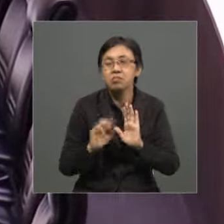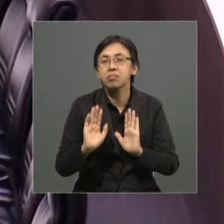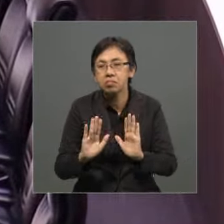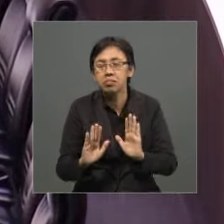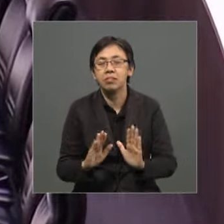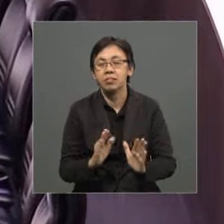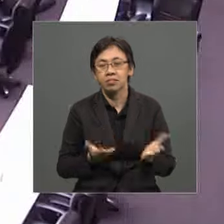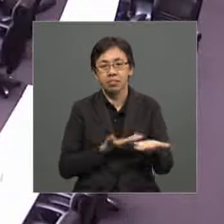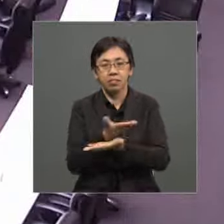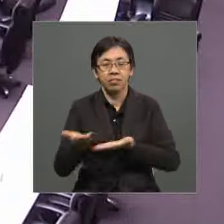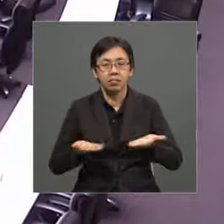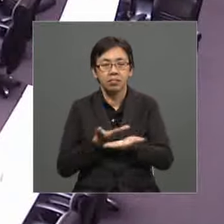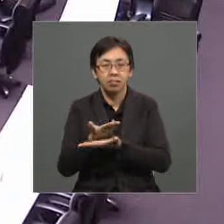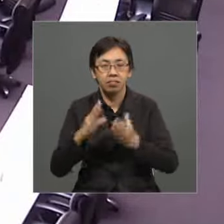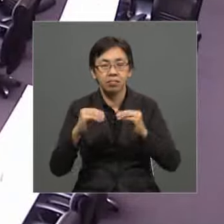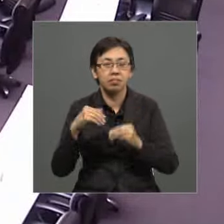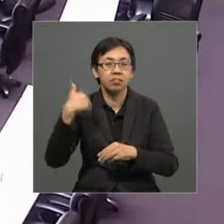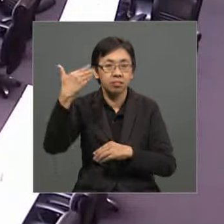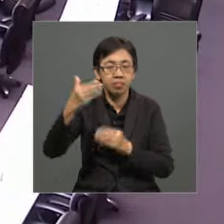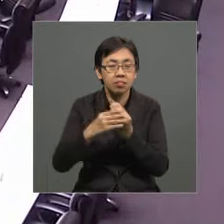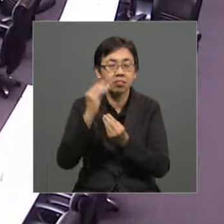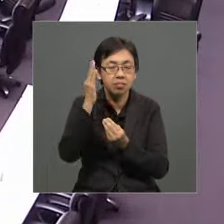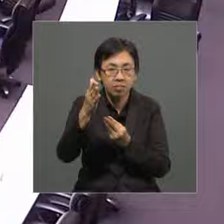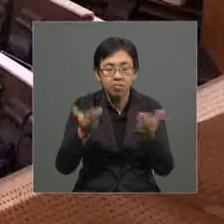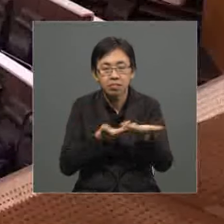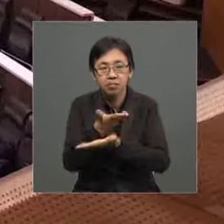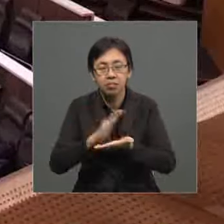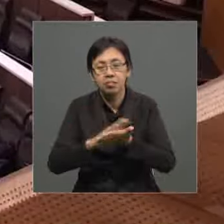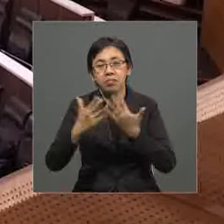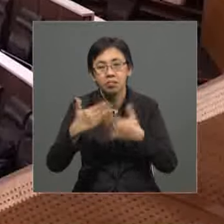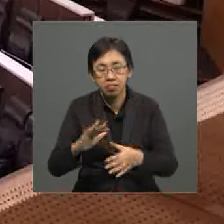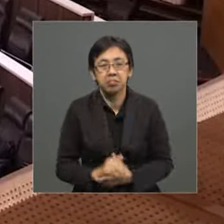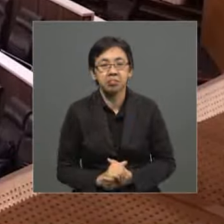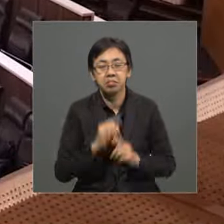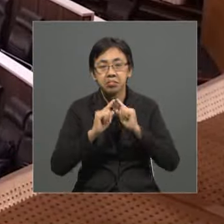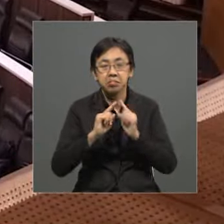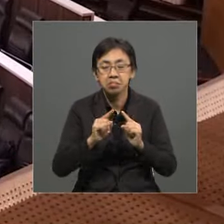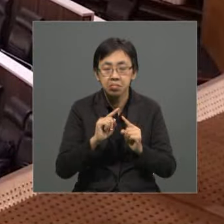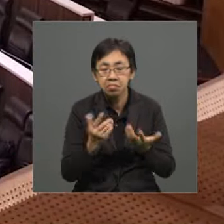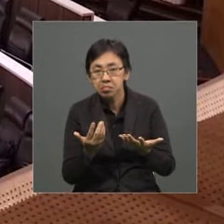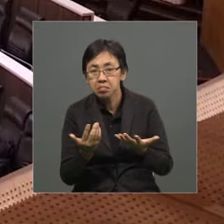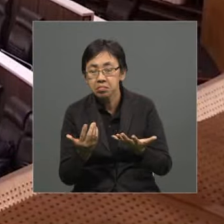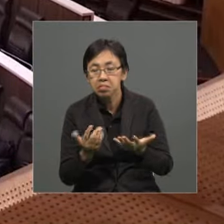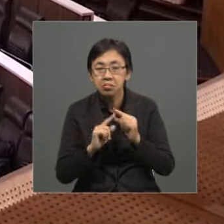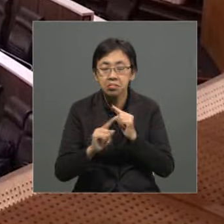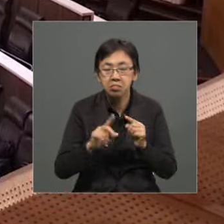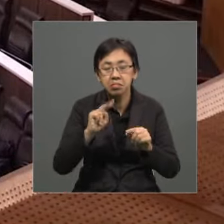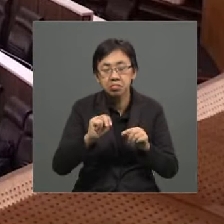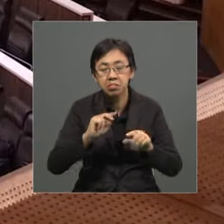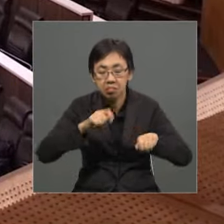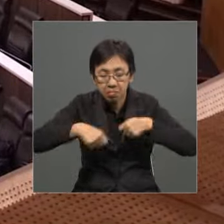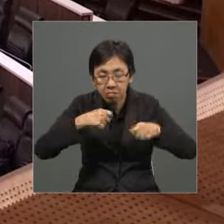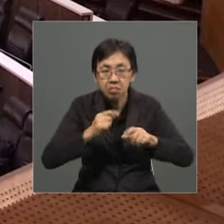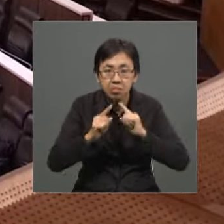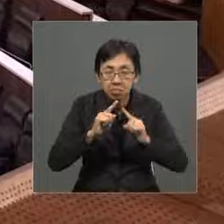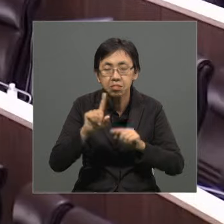ควรนำเรื่องเข้าสู่ที่ประชุมในสัปดาห์หน้าเพื่อมาพิจารณากันให้แล้วเสร็จส่วนจะพูดคุยเรื่องนี้ระหว่างการนัดทานเข้ากับพรรคร่วม